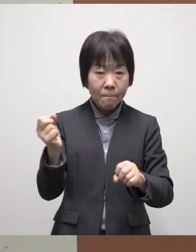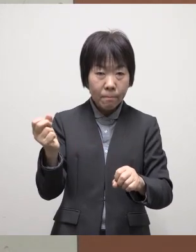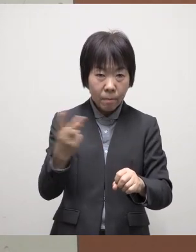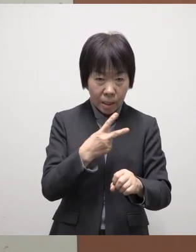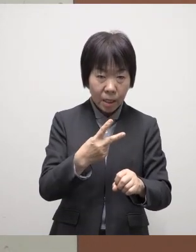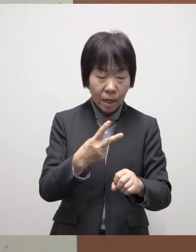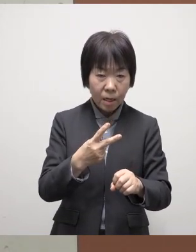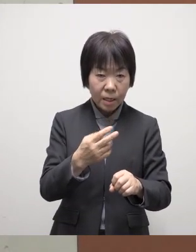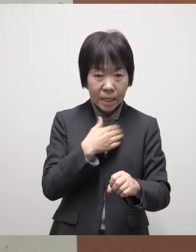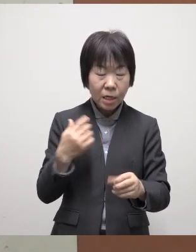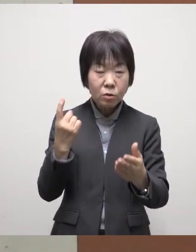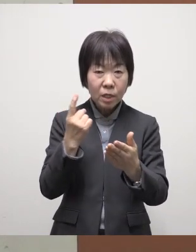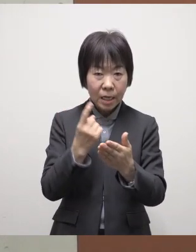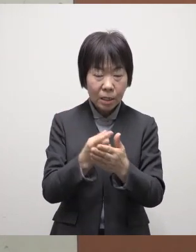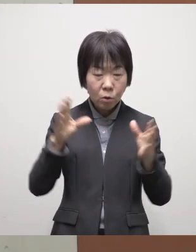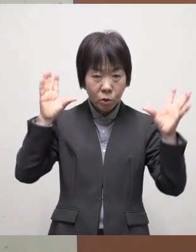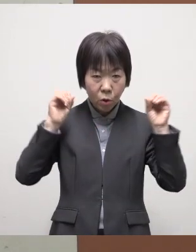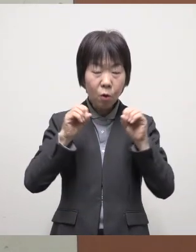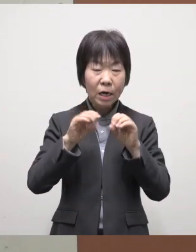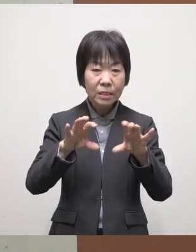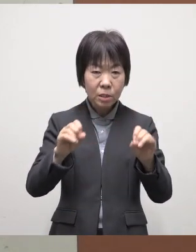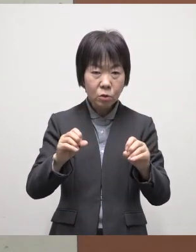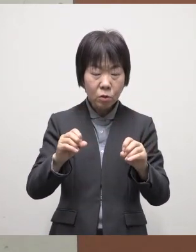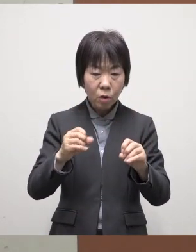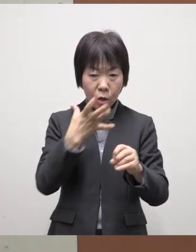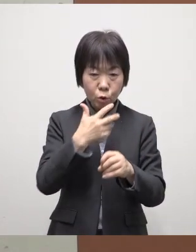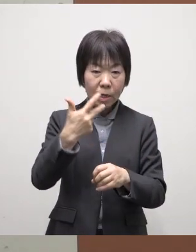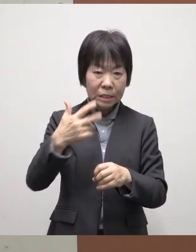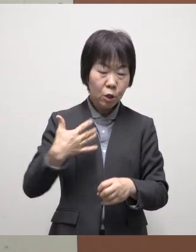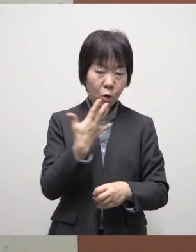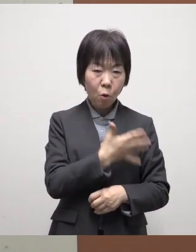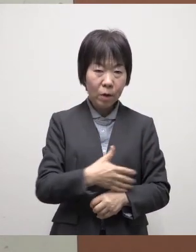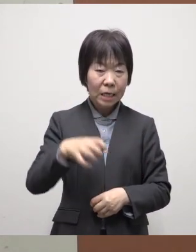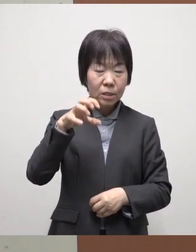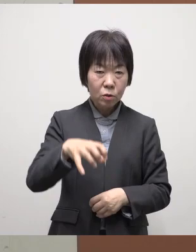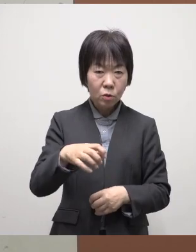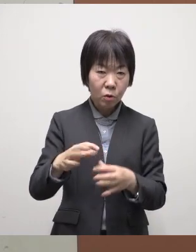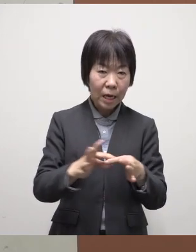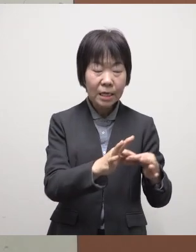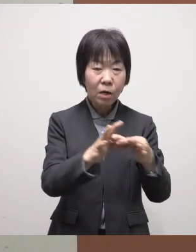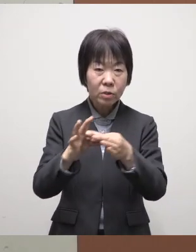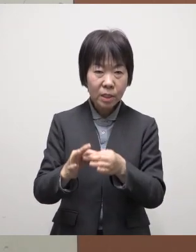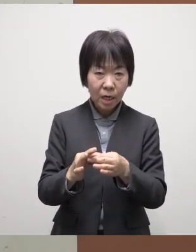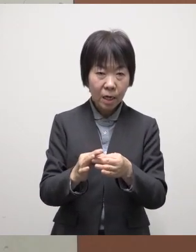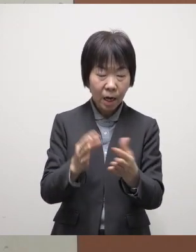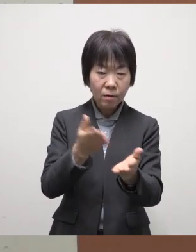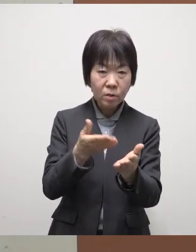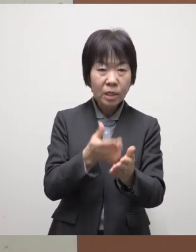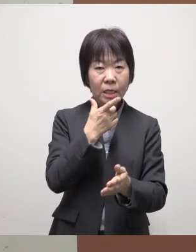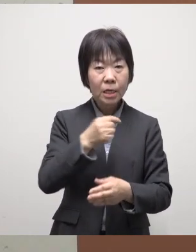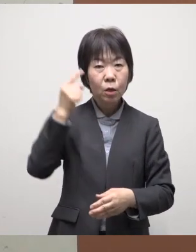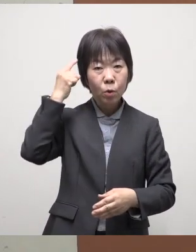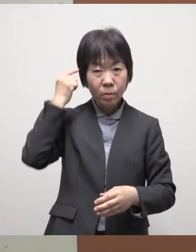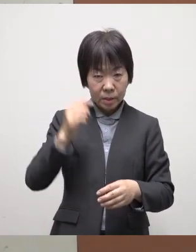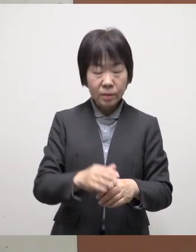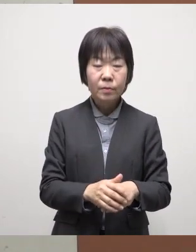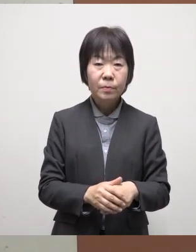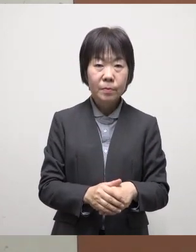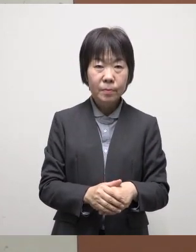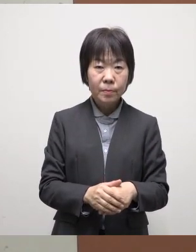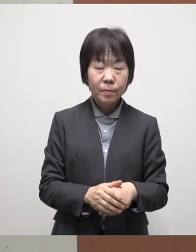で情報発信を福島市の保健所等と連携しながらさせていただくということになろうかと思います